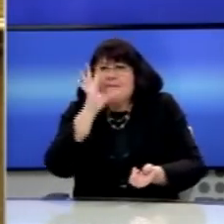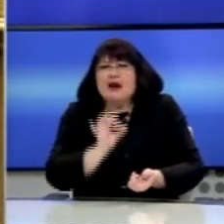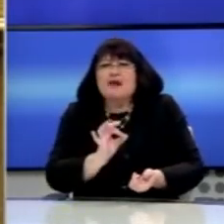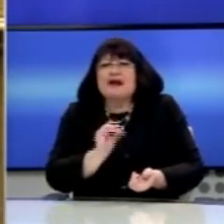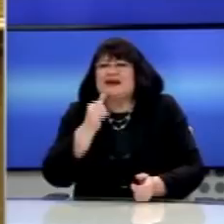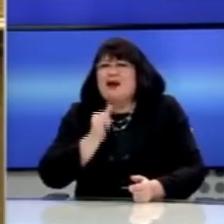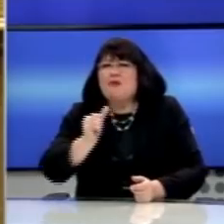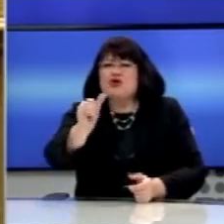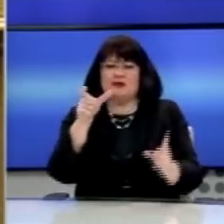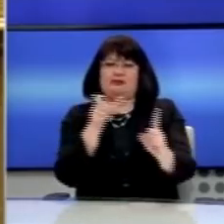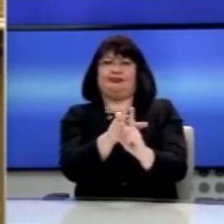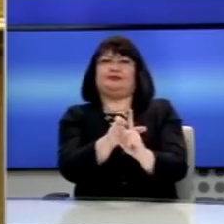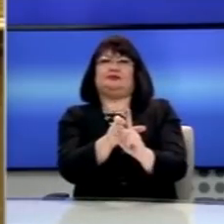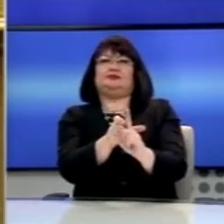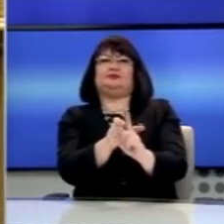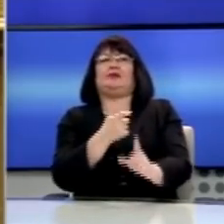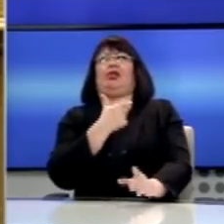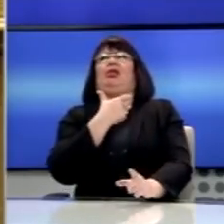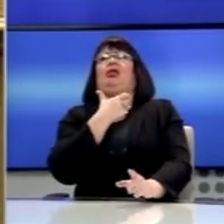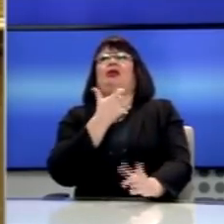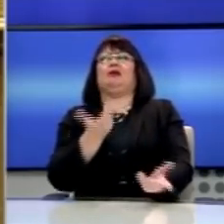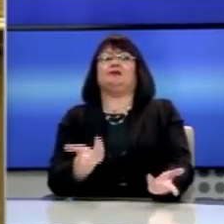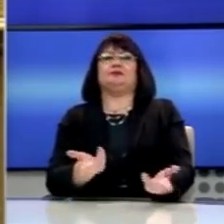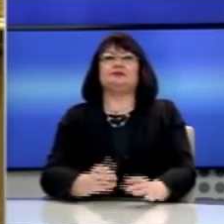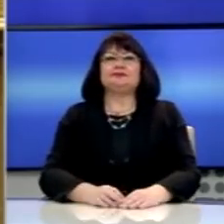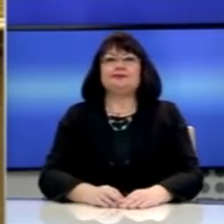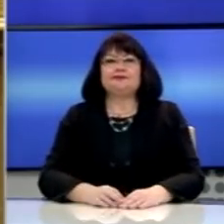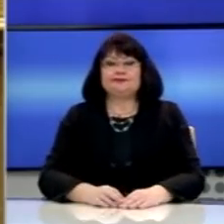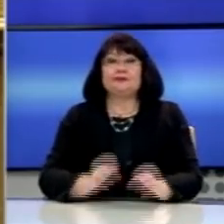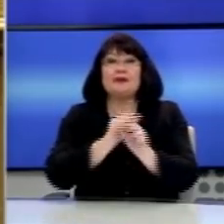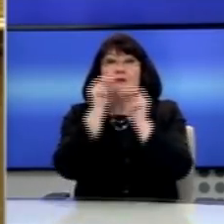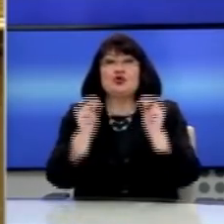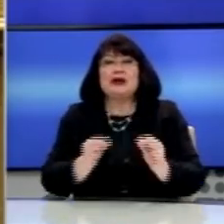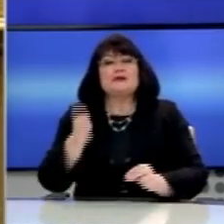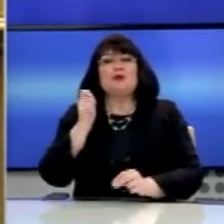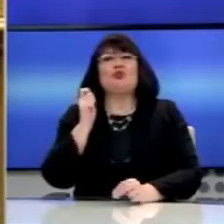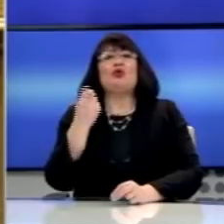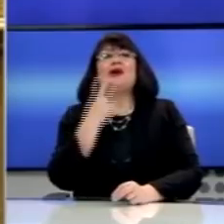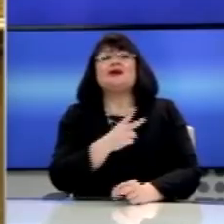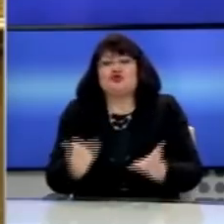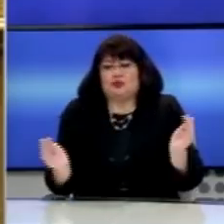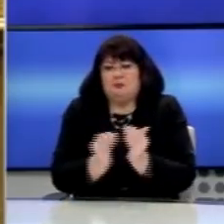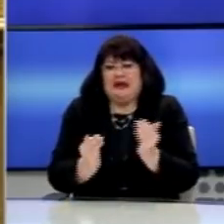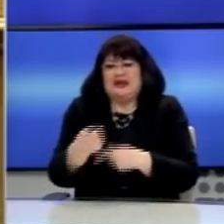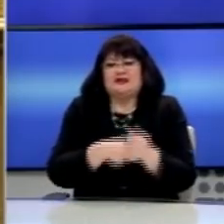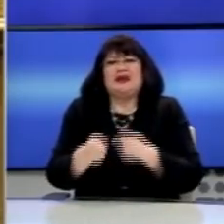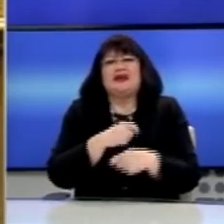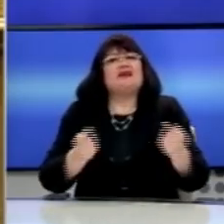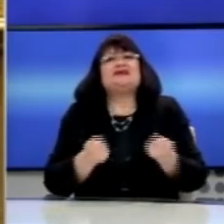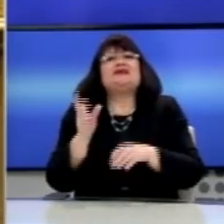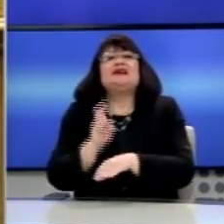σε αιώνια ομοιρία. Τι μένει τελικά από αυτή την πολιτική σας για τις μικρομεσαίες